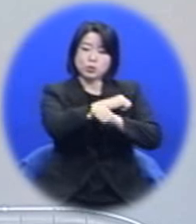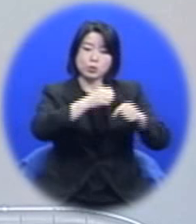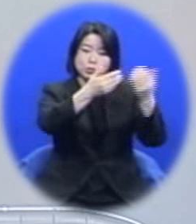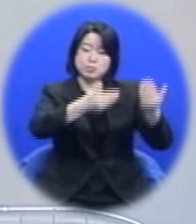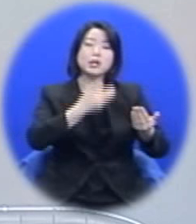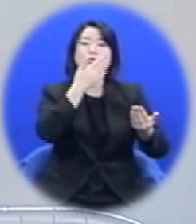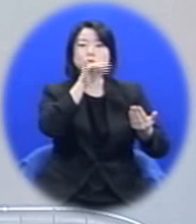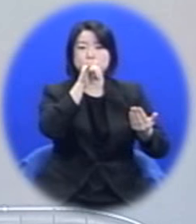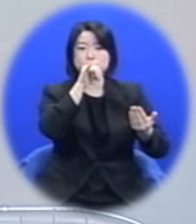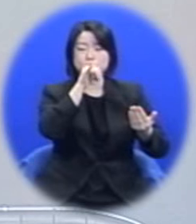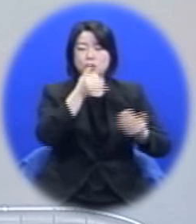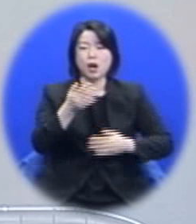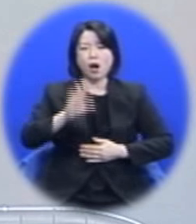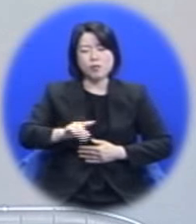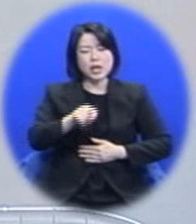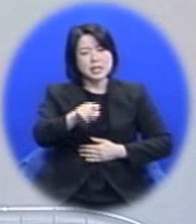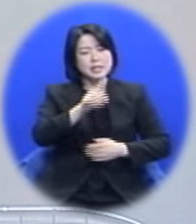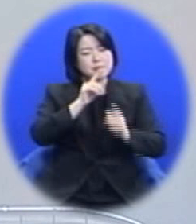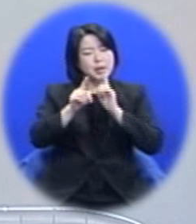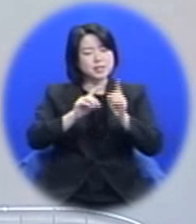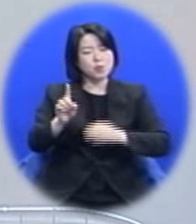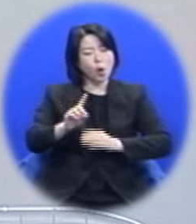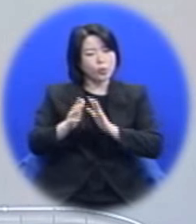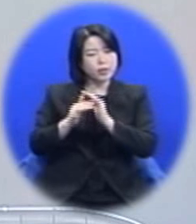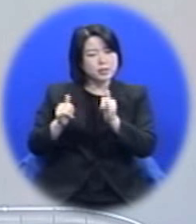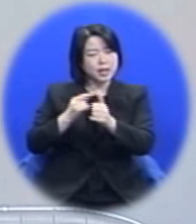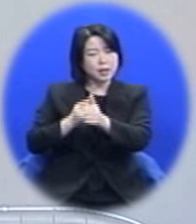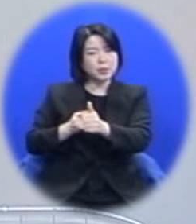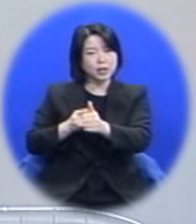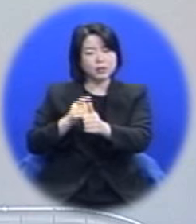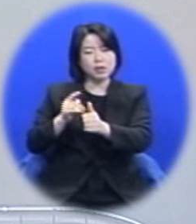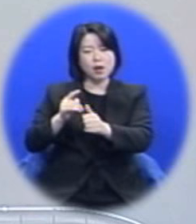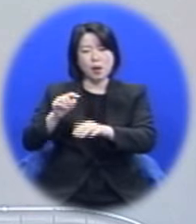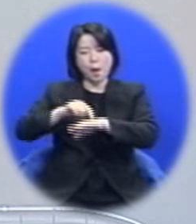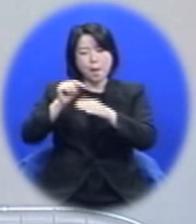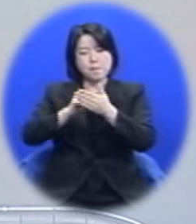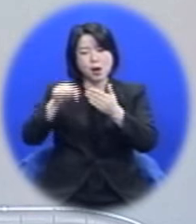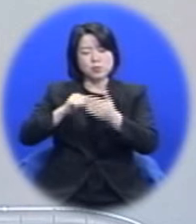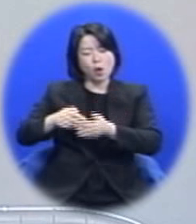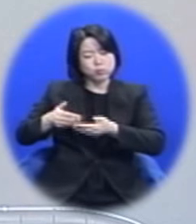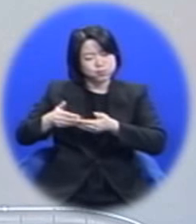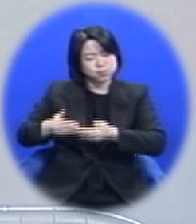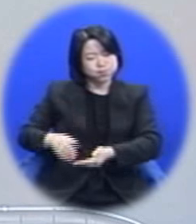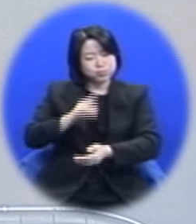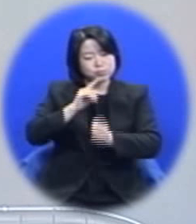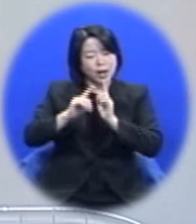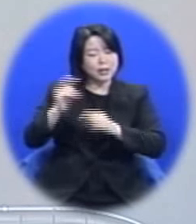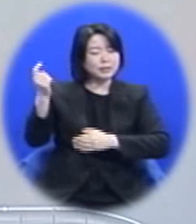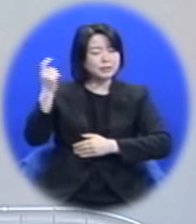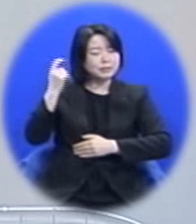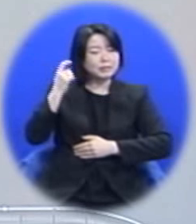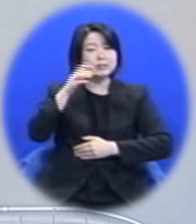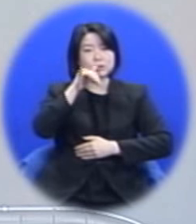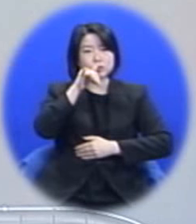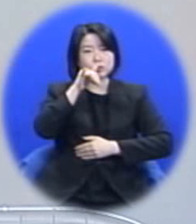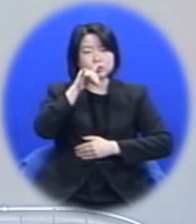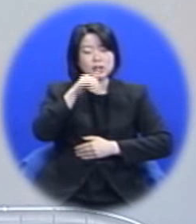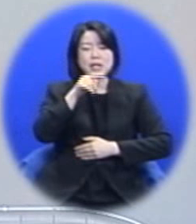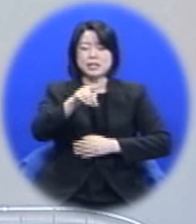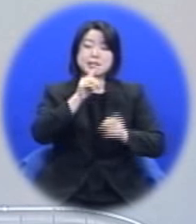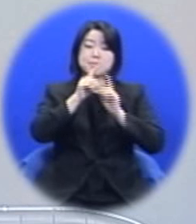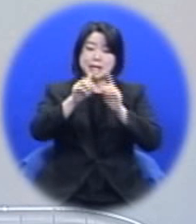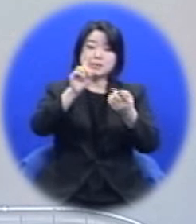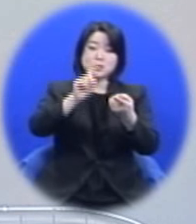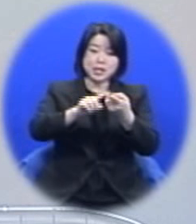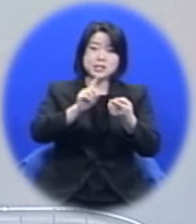말씀이 어떤 사람에게는 여전히 마음에 무거운 말씀으로 들릴 수 있겠지만 이 말씀 자체만